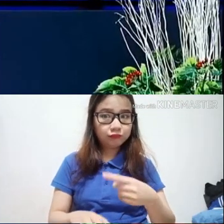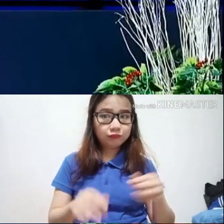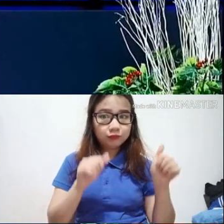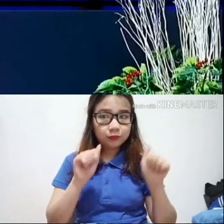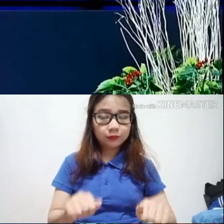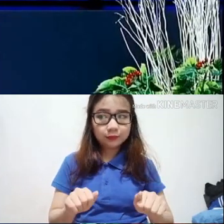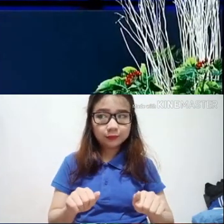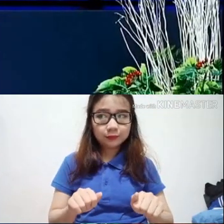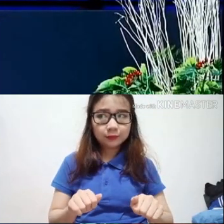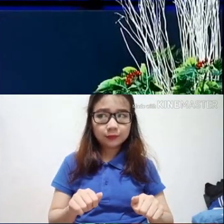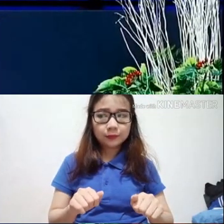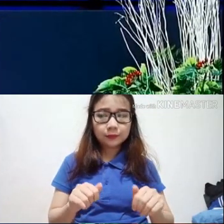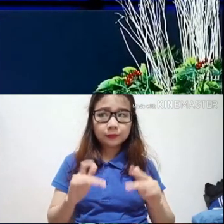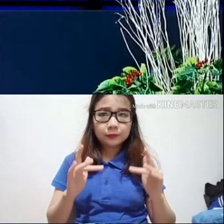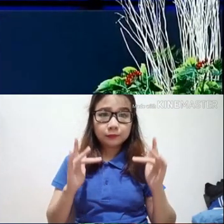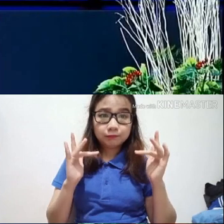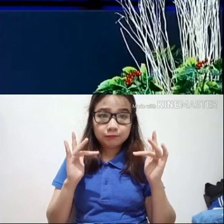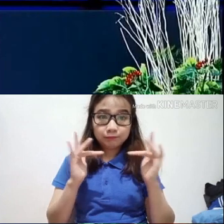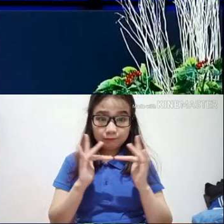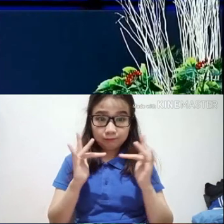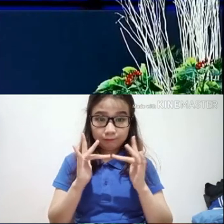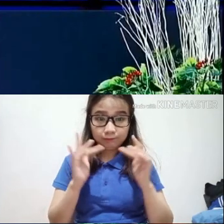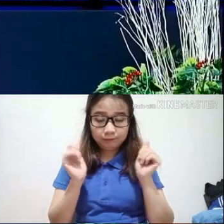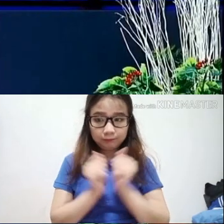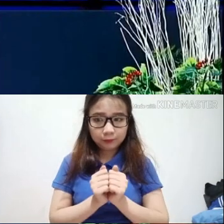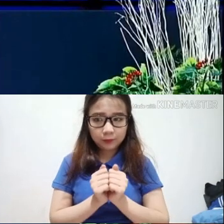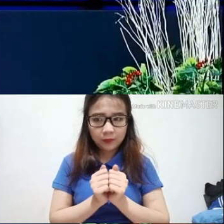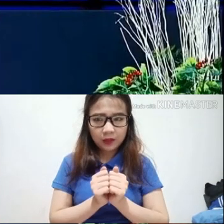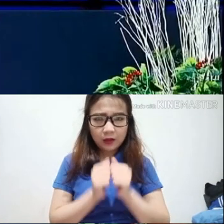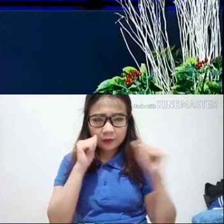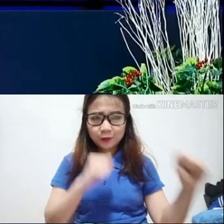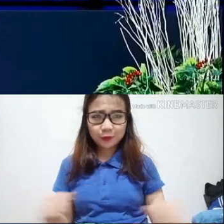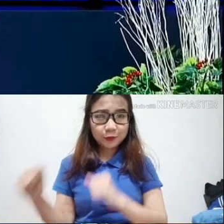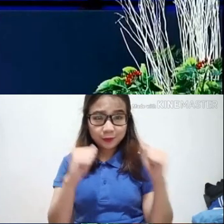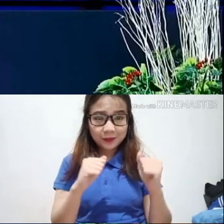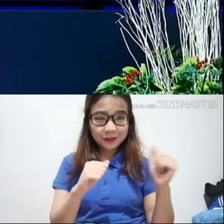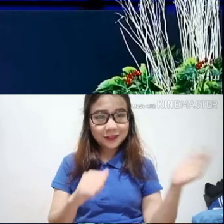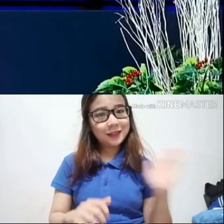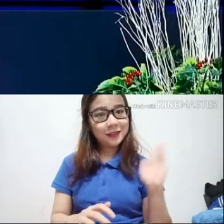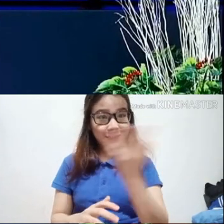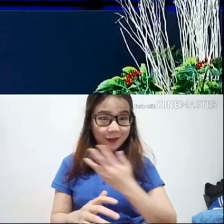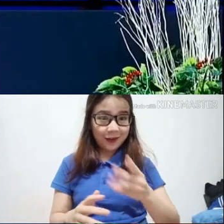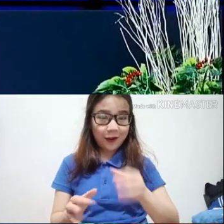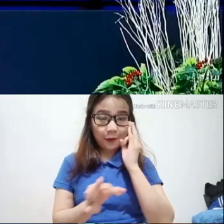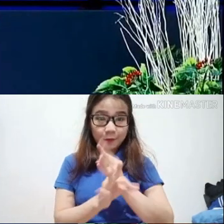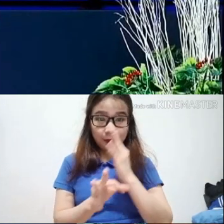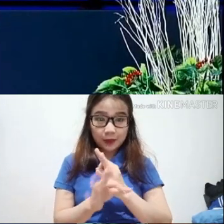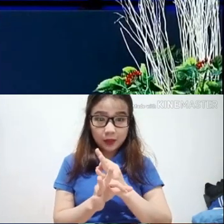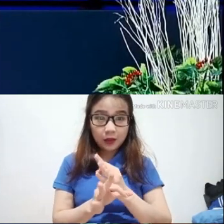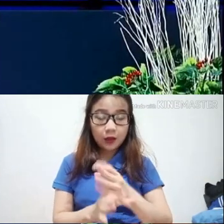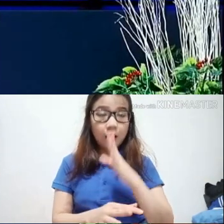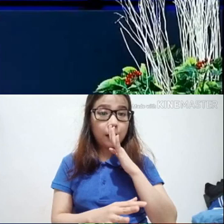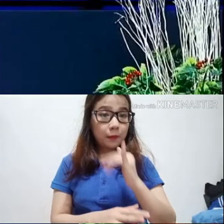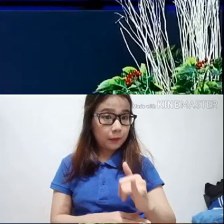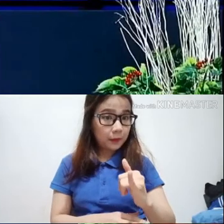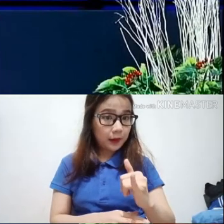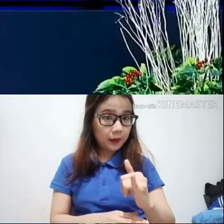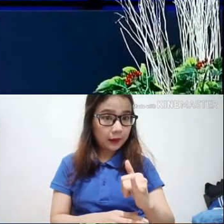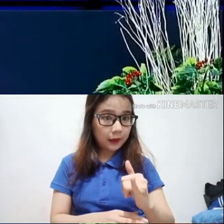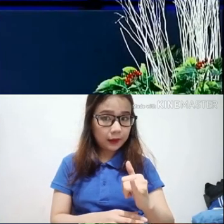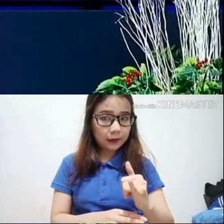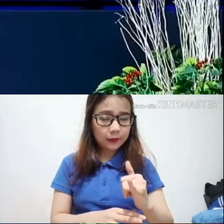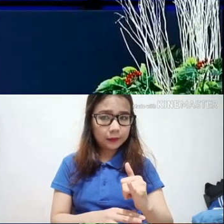pananampalataya sa pamamagitan po ng pakikipag-connect sa mga tao that could remind us of the Word of God and pray for